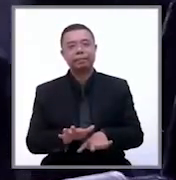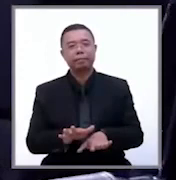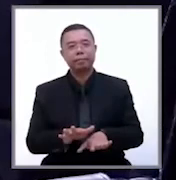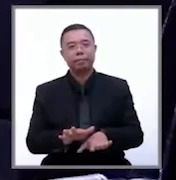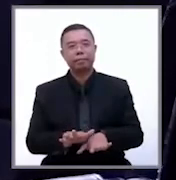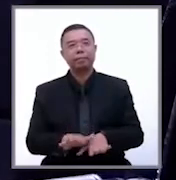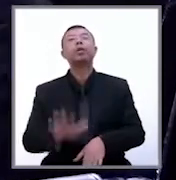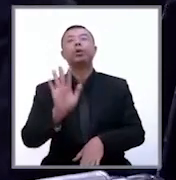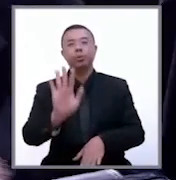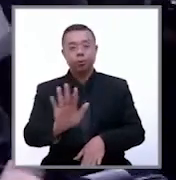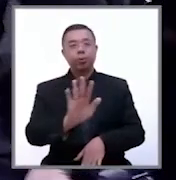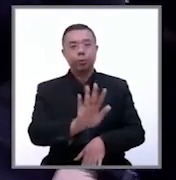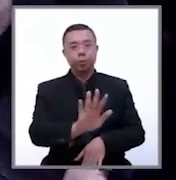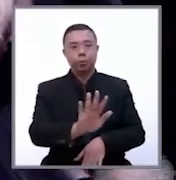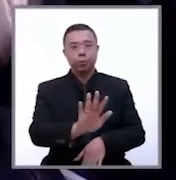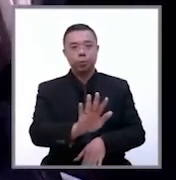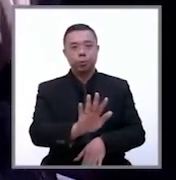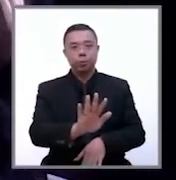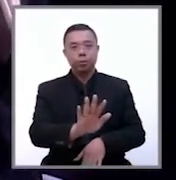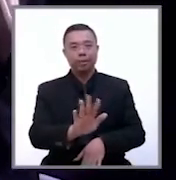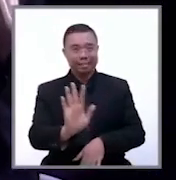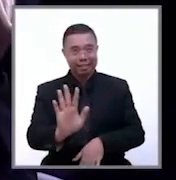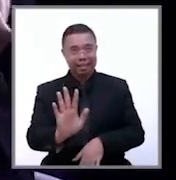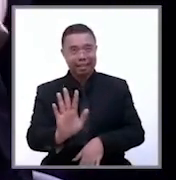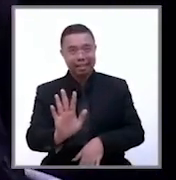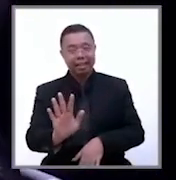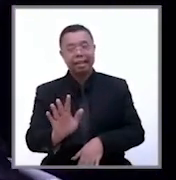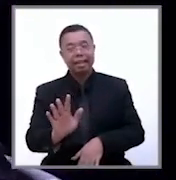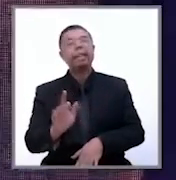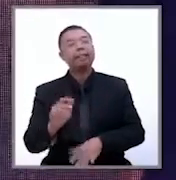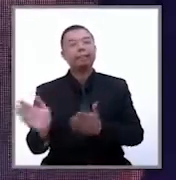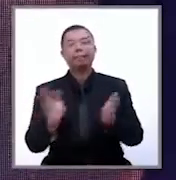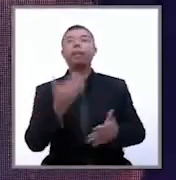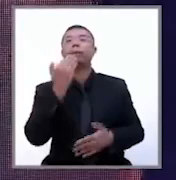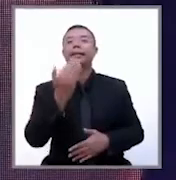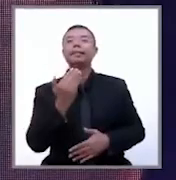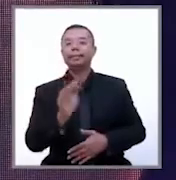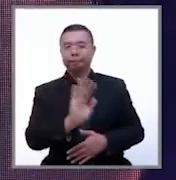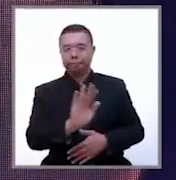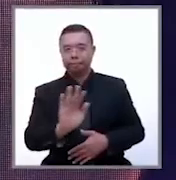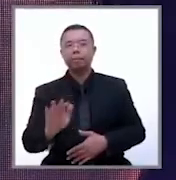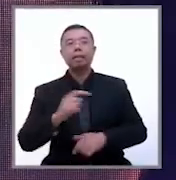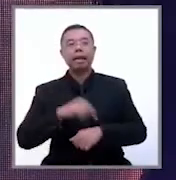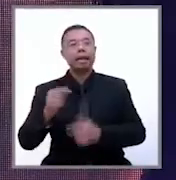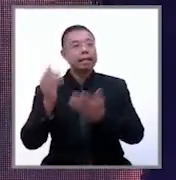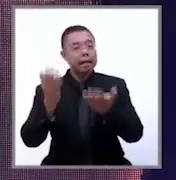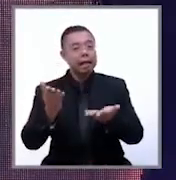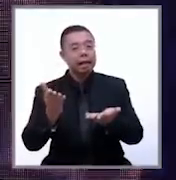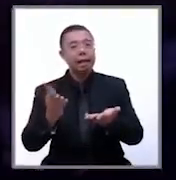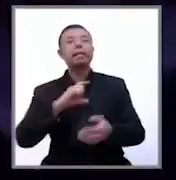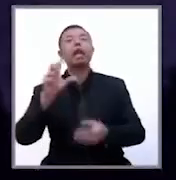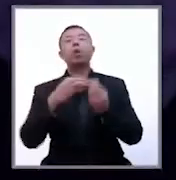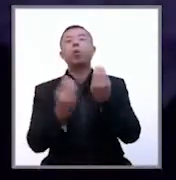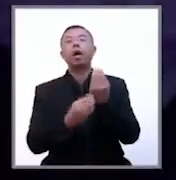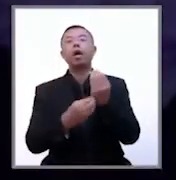cukup bapak-bapak bisa kita lanjutkan ya terima kasih terima kasihasih sekarang kami persilakan kepada calon